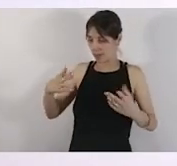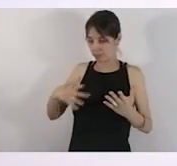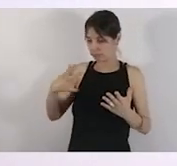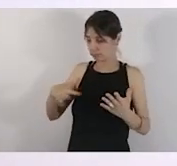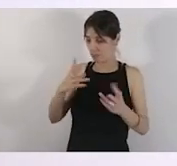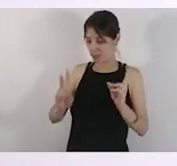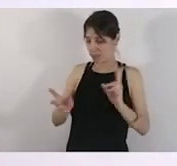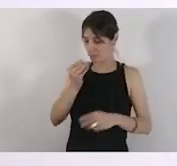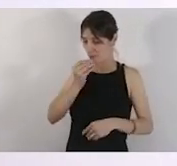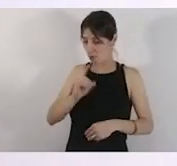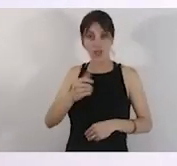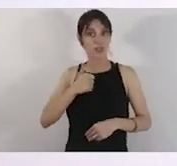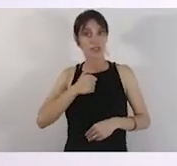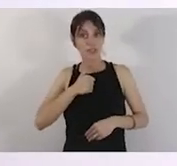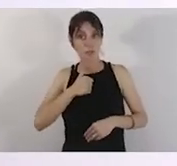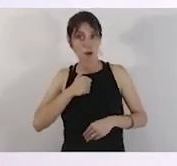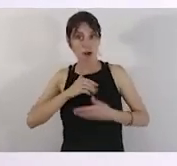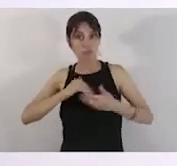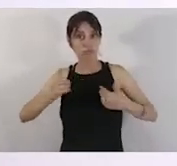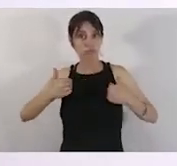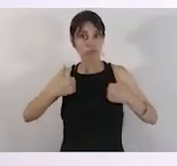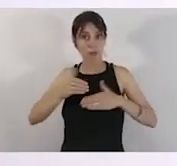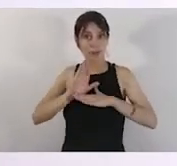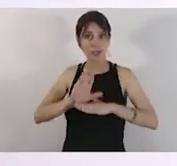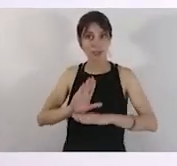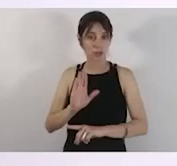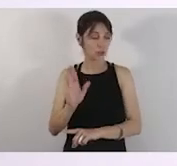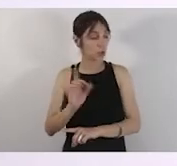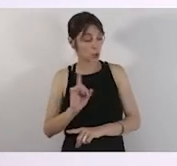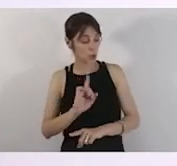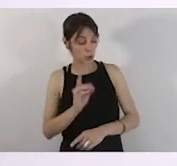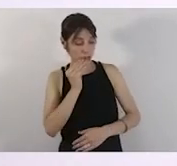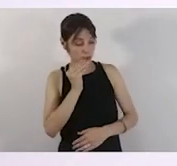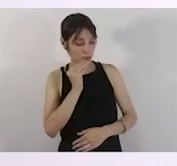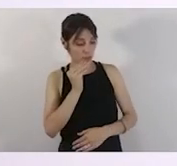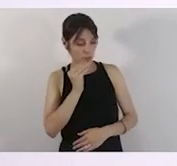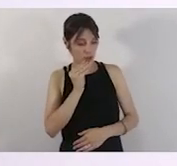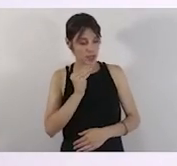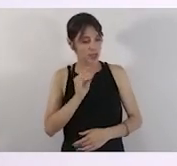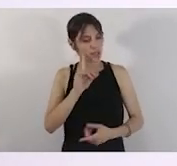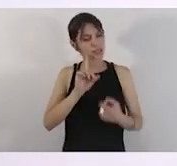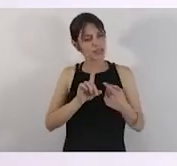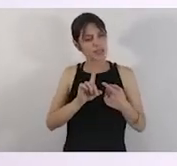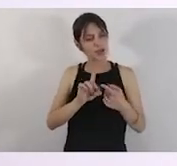Je le présente ? Non ? Allez-y, Aïcha.